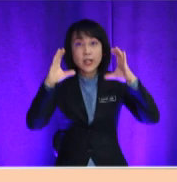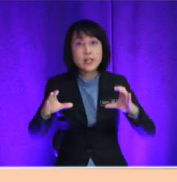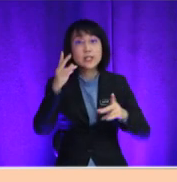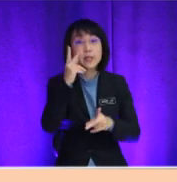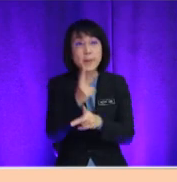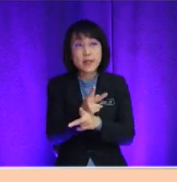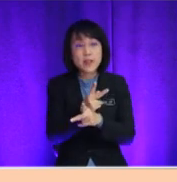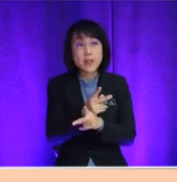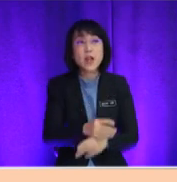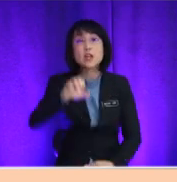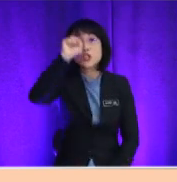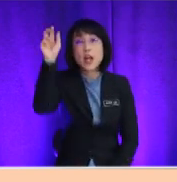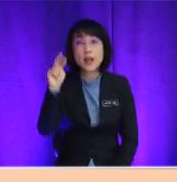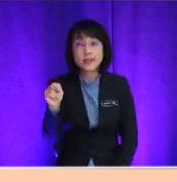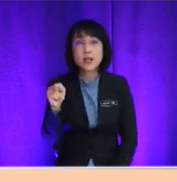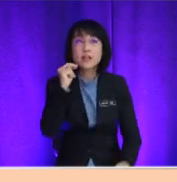nya